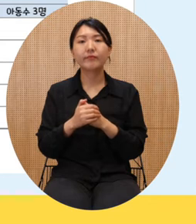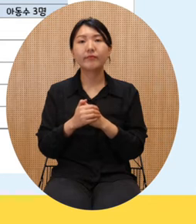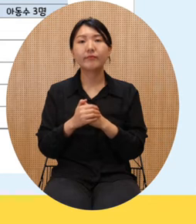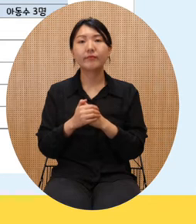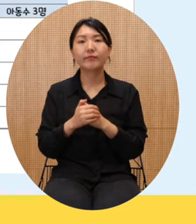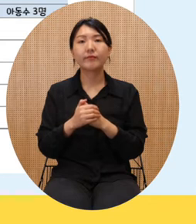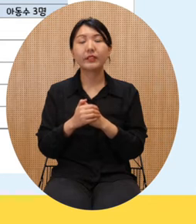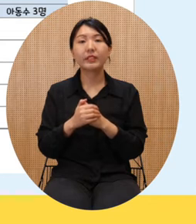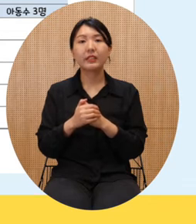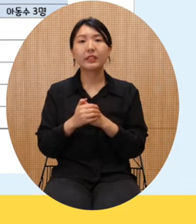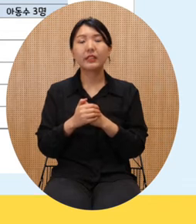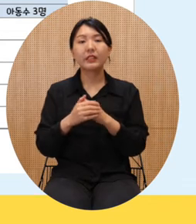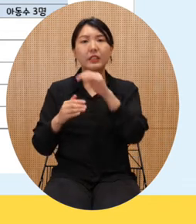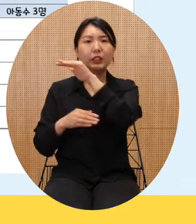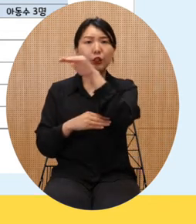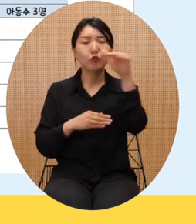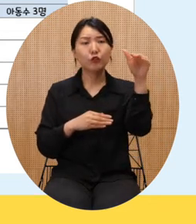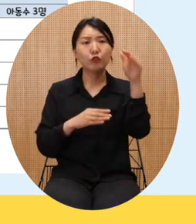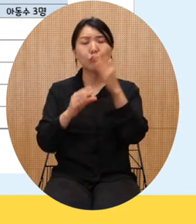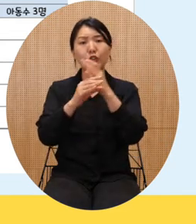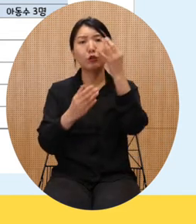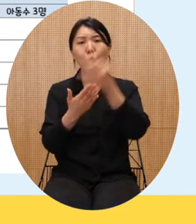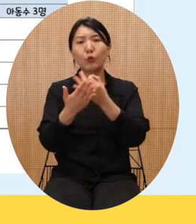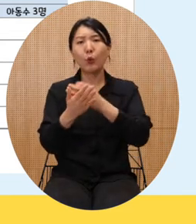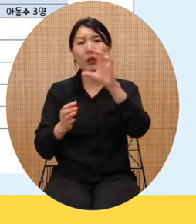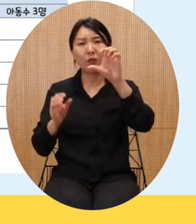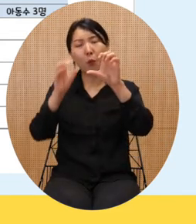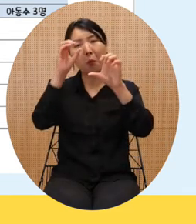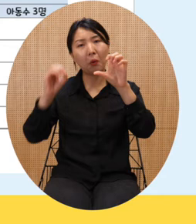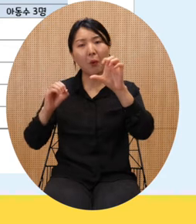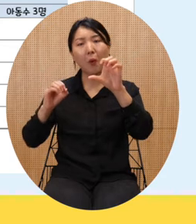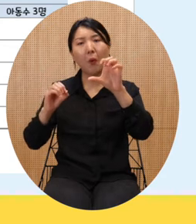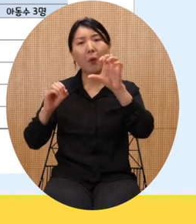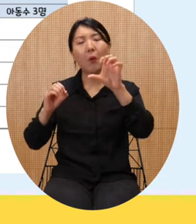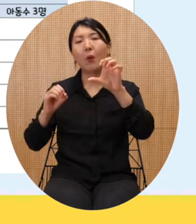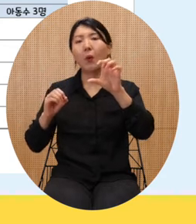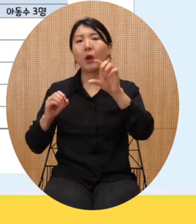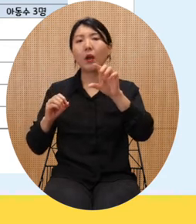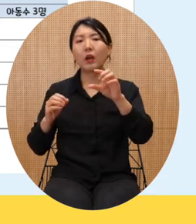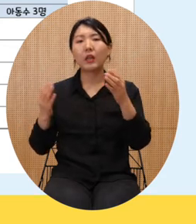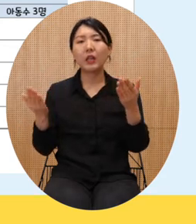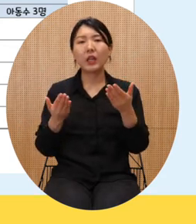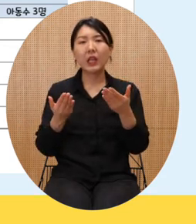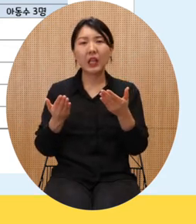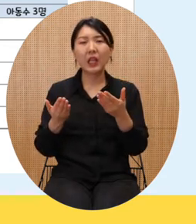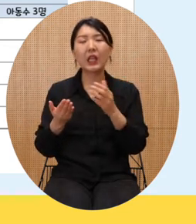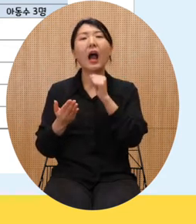자르니까. 그런데 이 기준 중위소득의 45%는